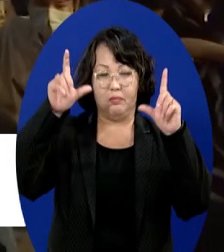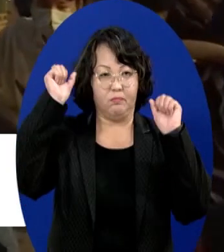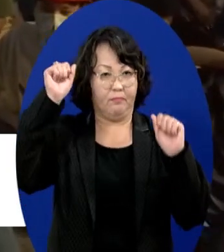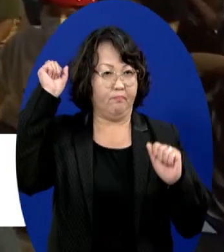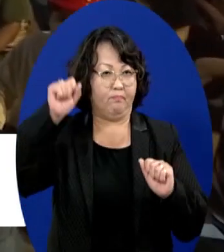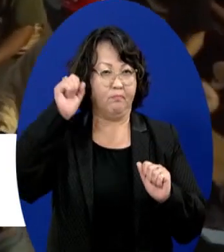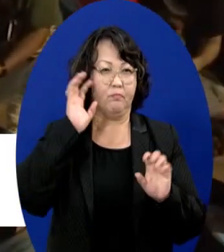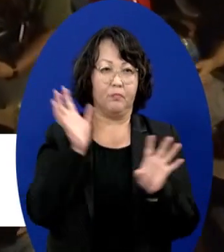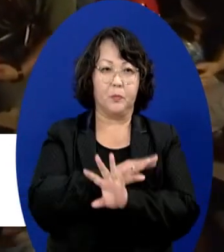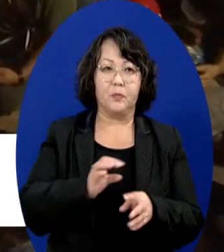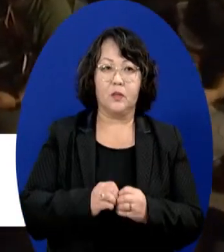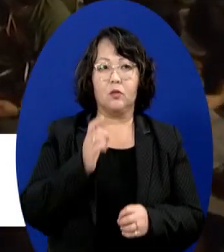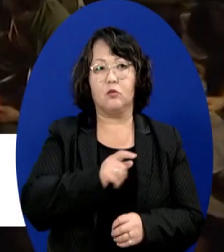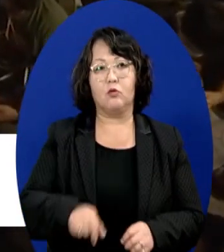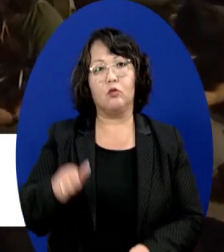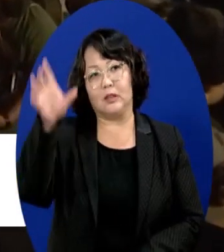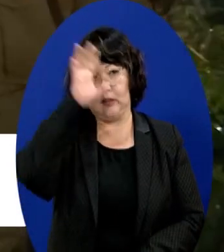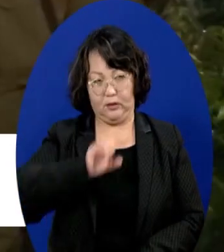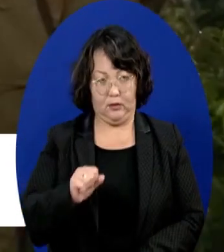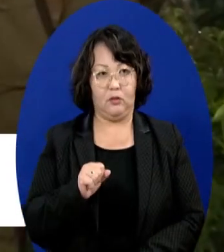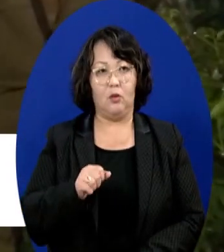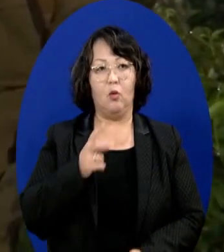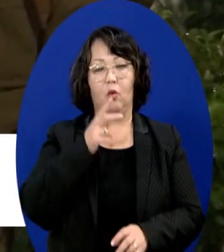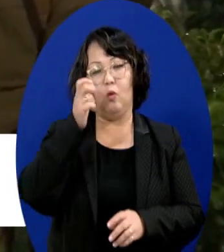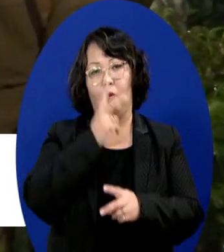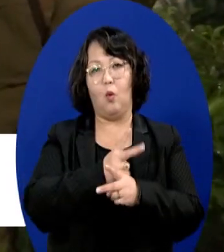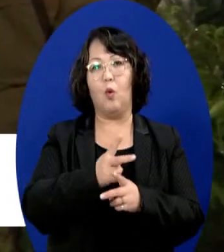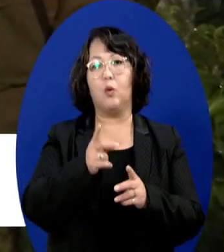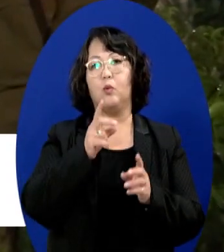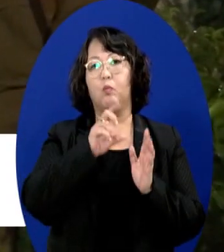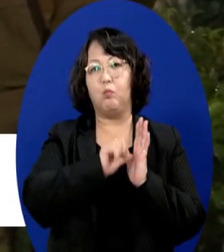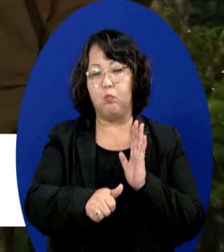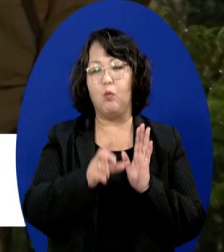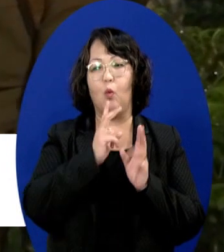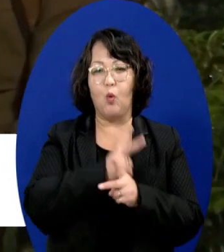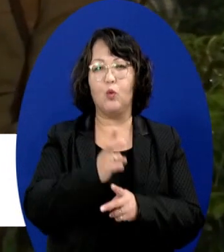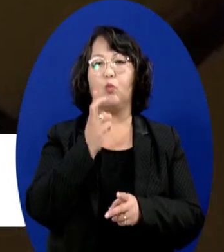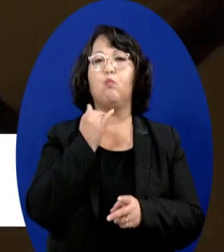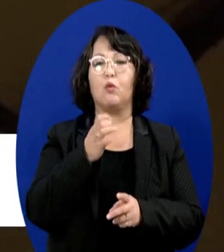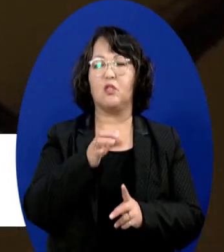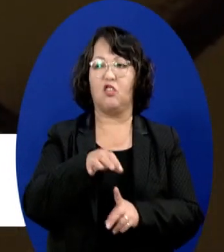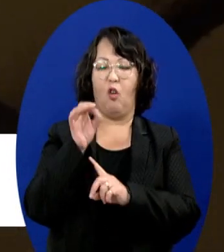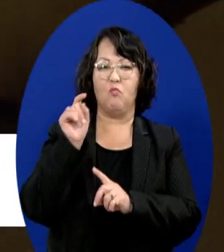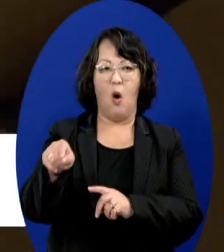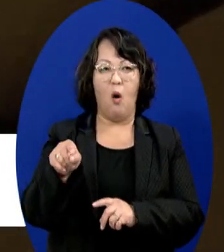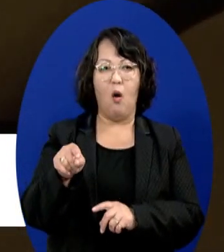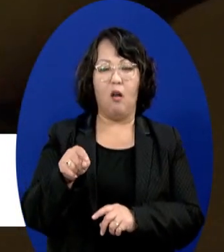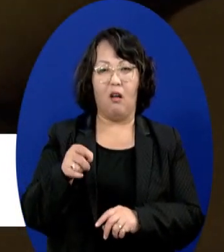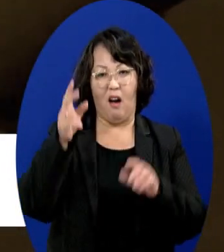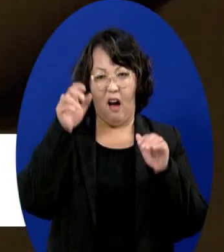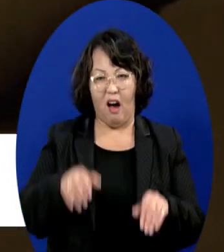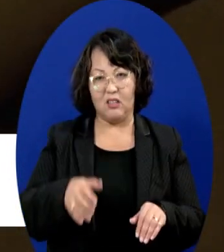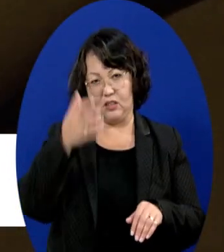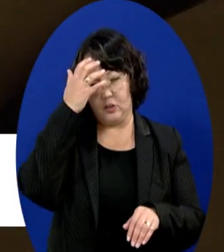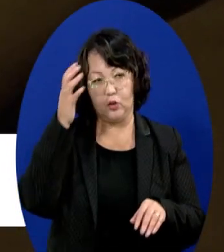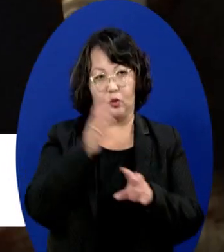зохион байгуулагчид өнөөгийн ерөнхий сайдыг хууль бусаар сонгогдсон гэж үзэж байгаагаас гадна хаант засаглалт шинжилэлт явуулахыг давхар